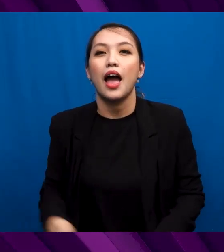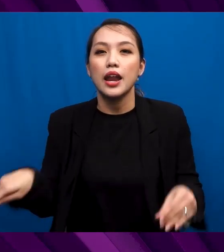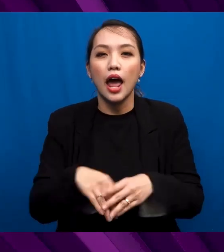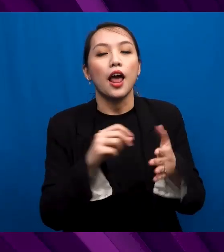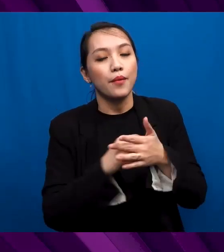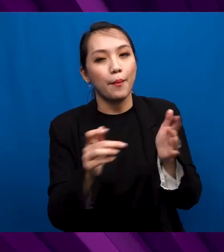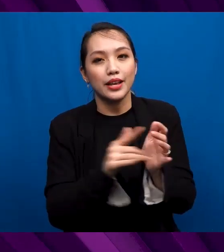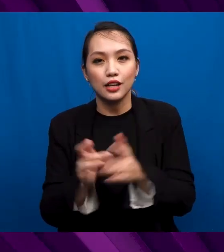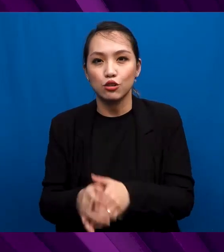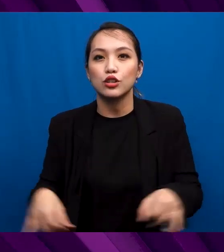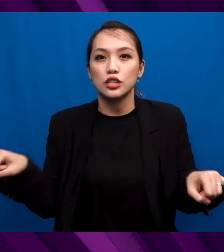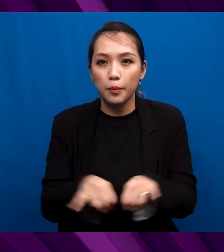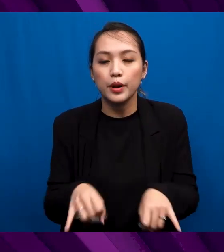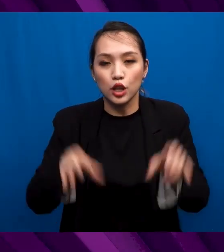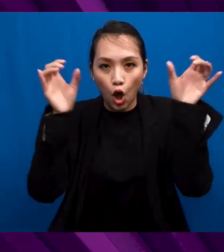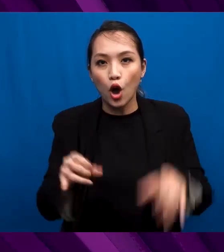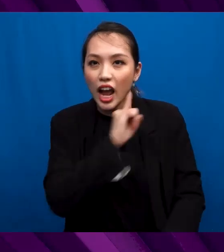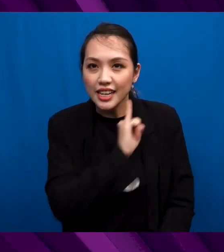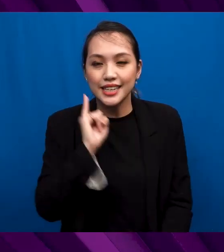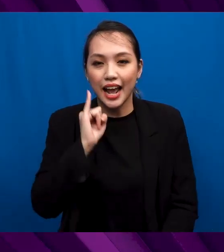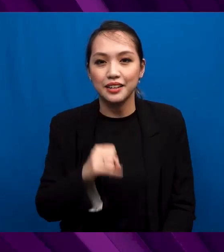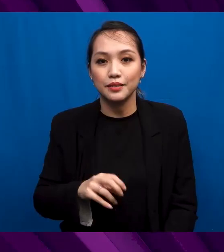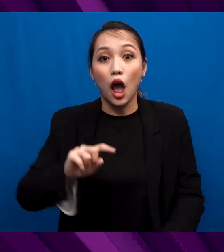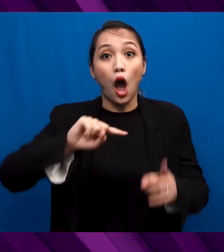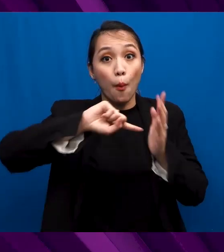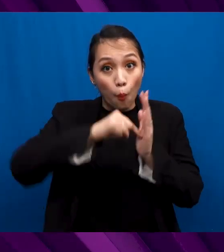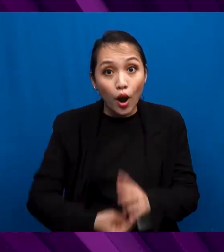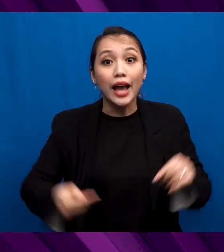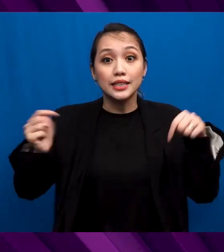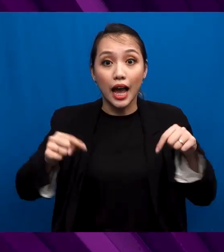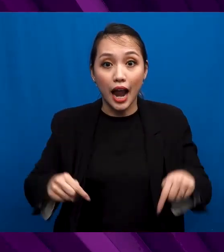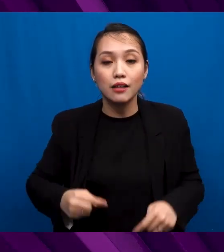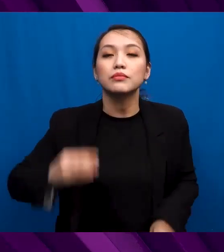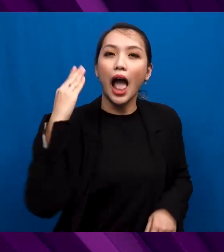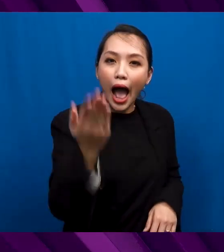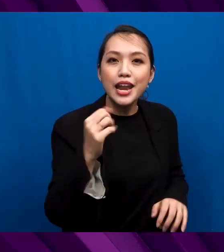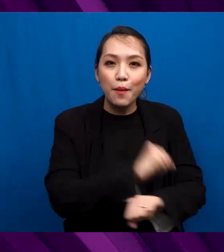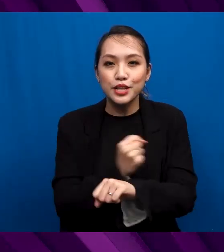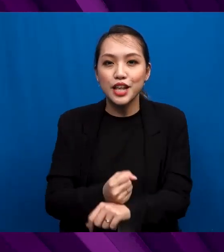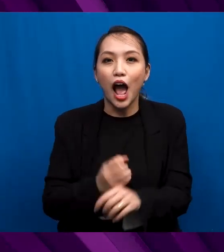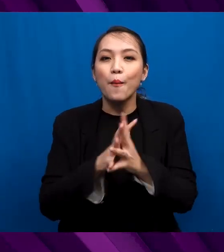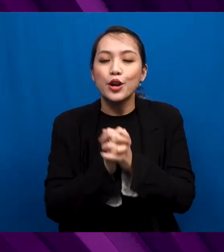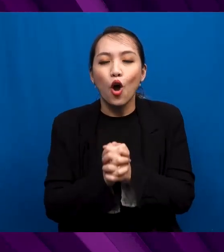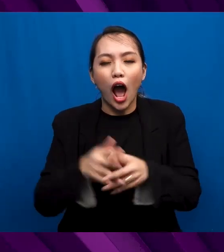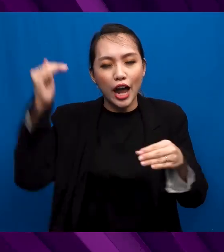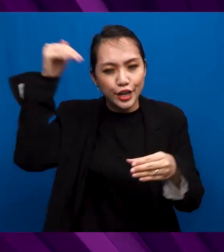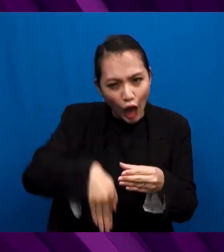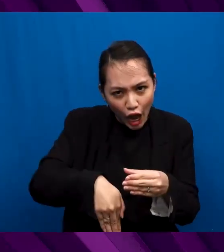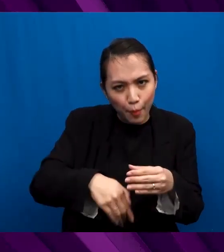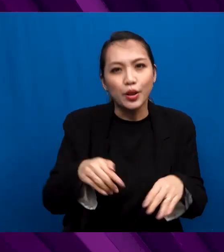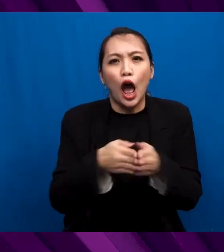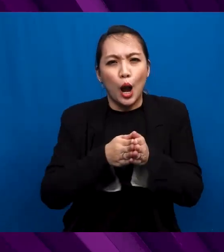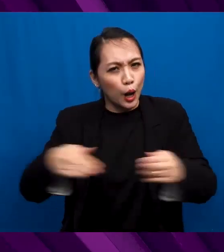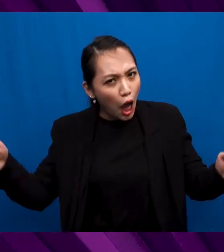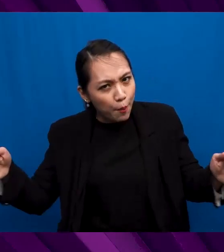Israel. Saya berdoa mulai hari ini, Anda bisa berdoa dengan dalam, berdoa dengan lama, berdoa dengan panjang,